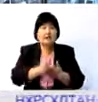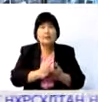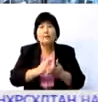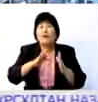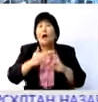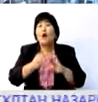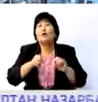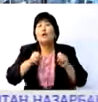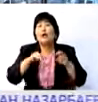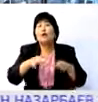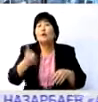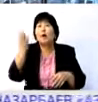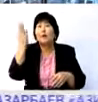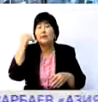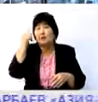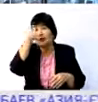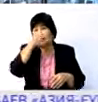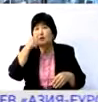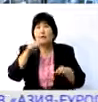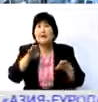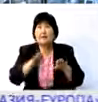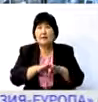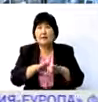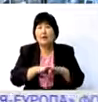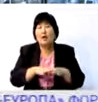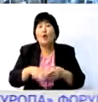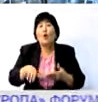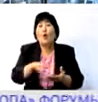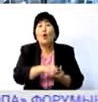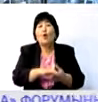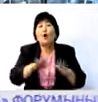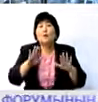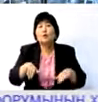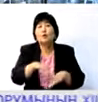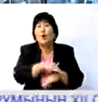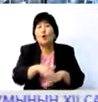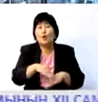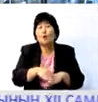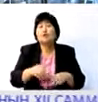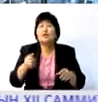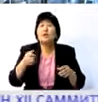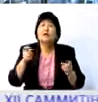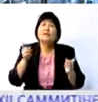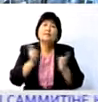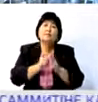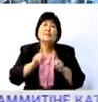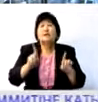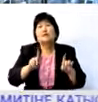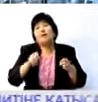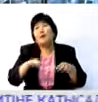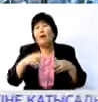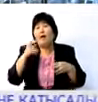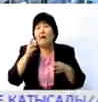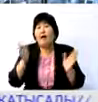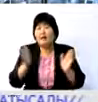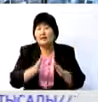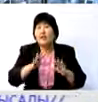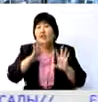қылмыстар былтырғы жылмен салыстырғанда қоғамдық орында көшеде қылмыстар азайған. Жалпы